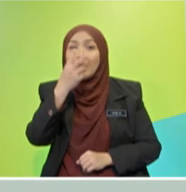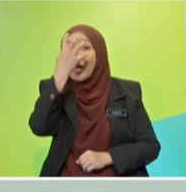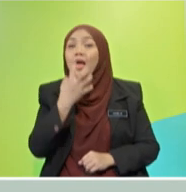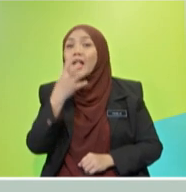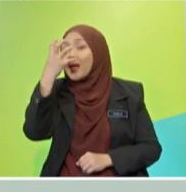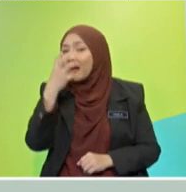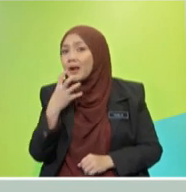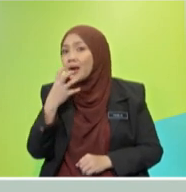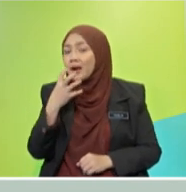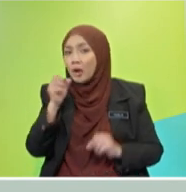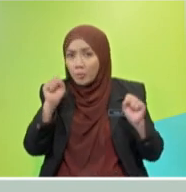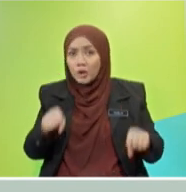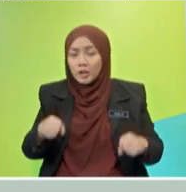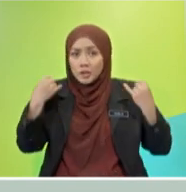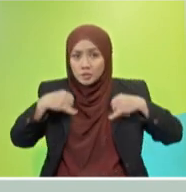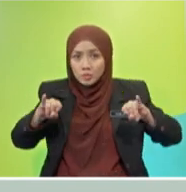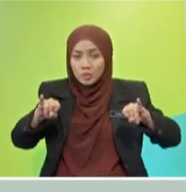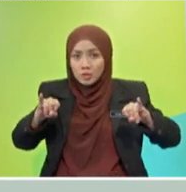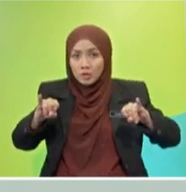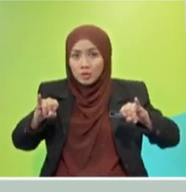yang pertama boleh dituai